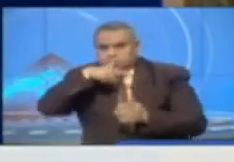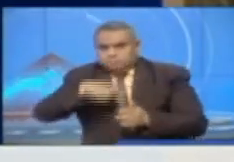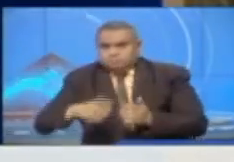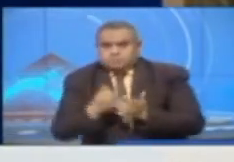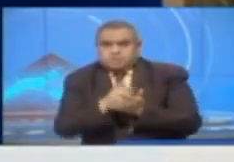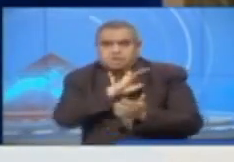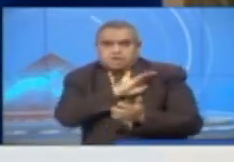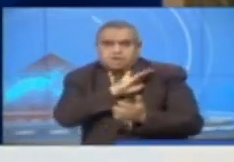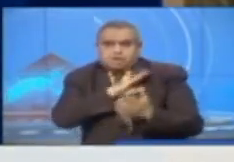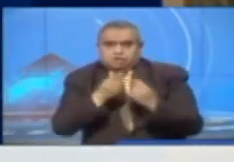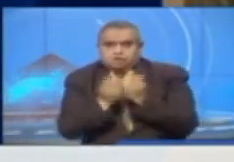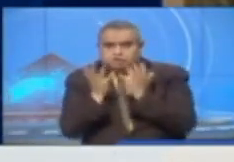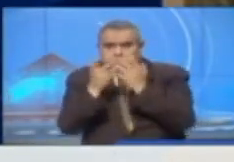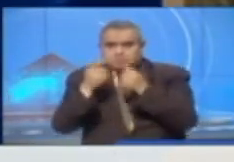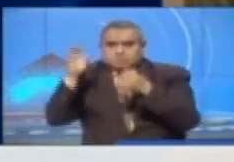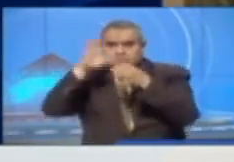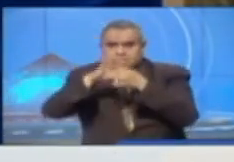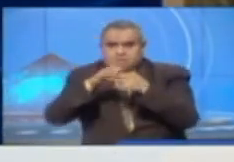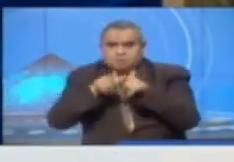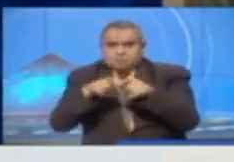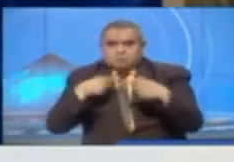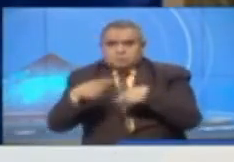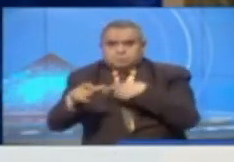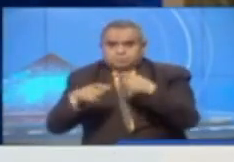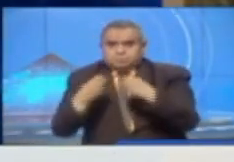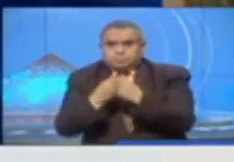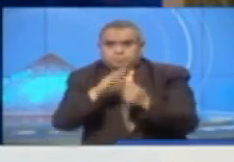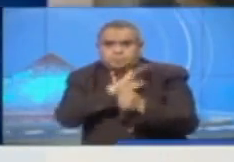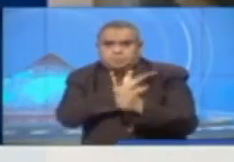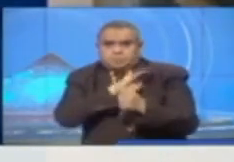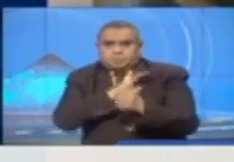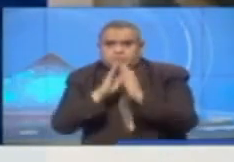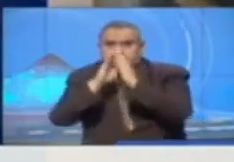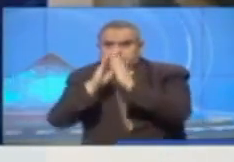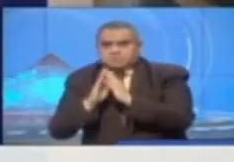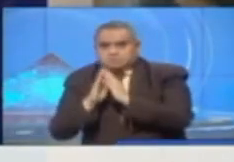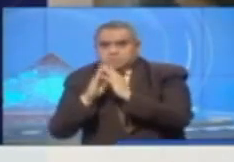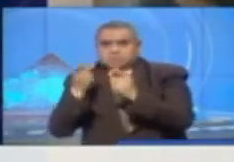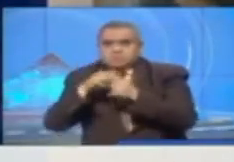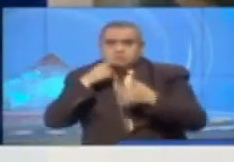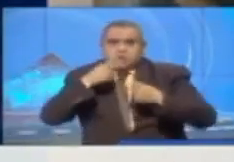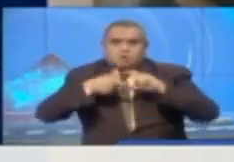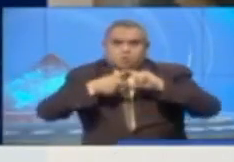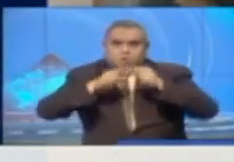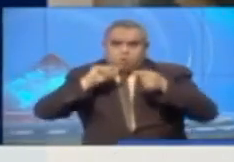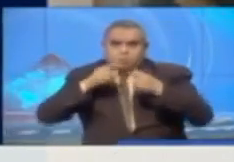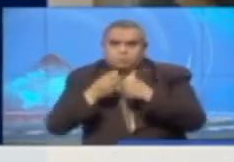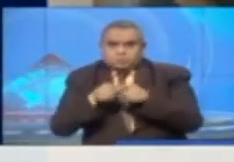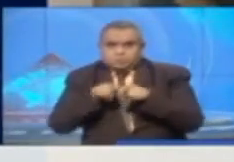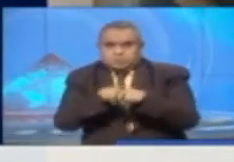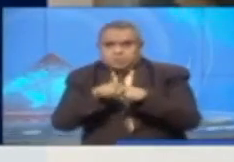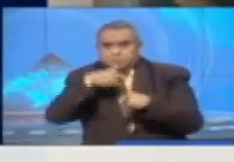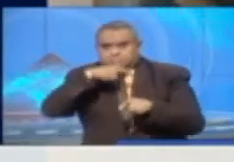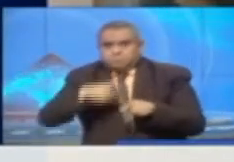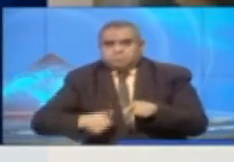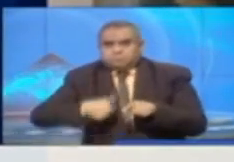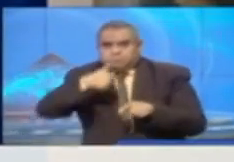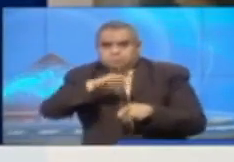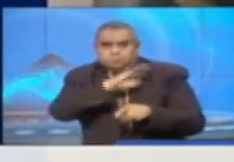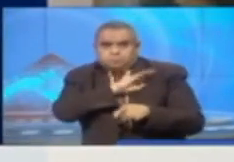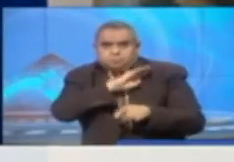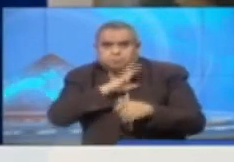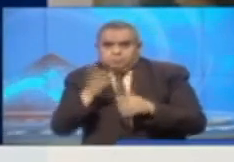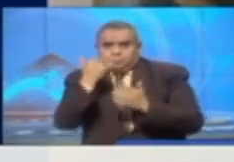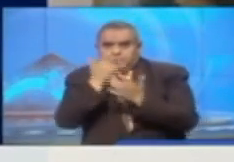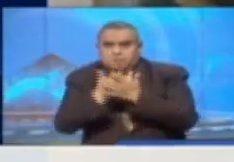القوات المسلحة على تعزيز أطر التعاون الاستراتيجي بين القوات المسلحة المصرية والقبرصية بما